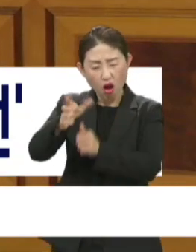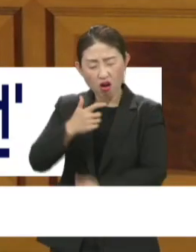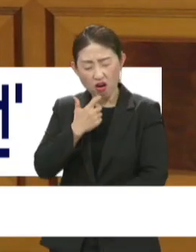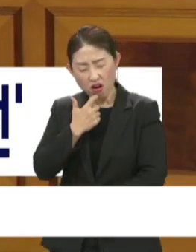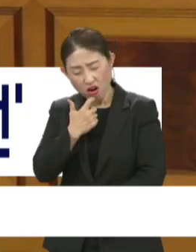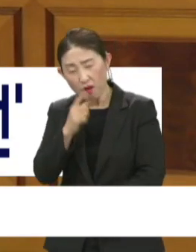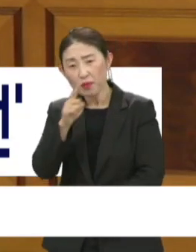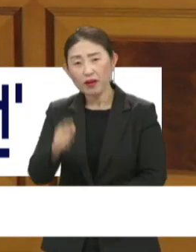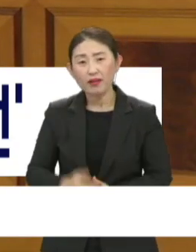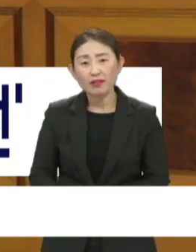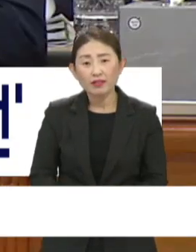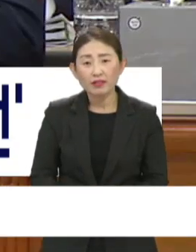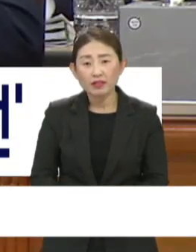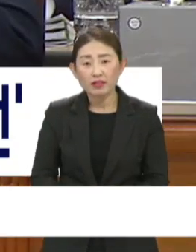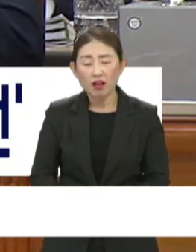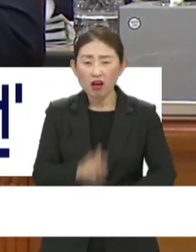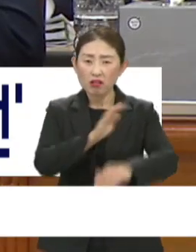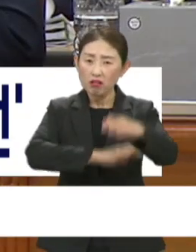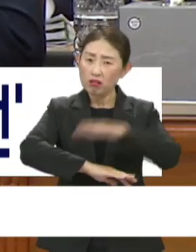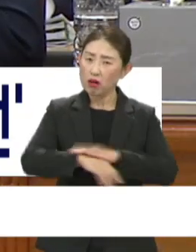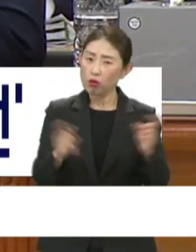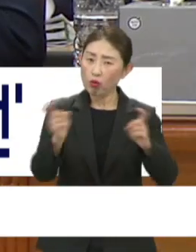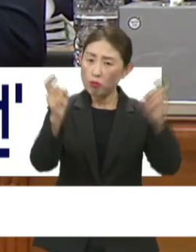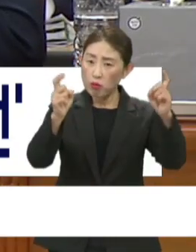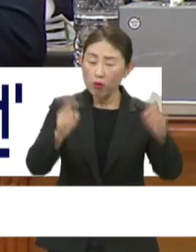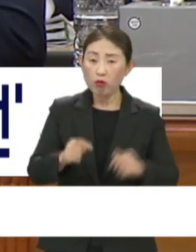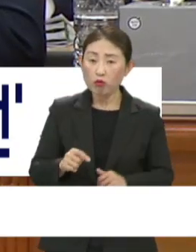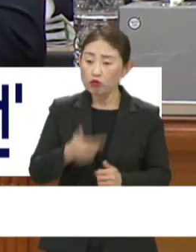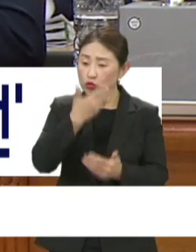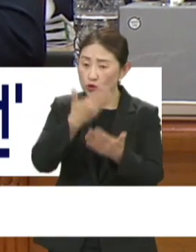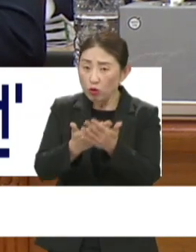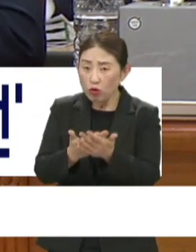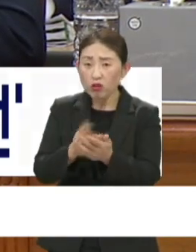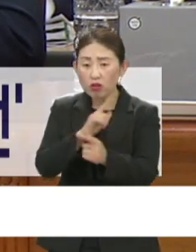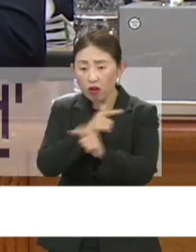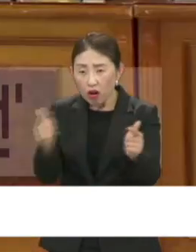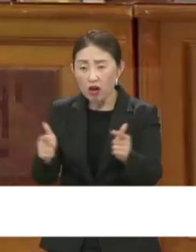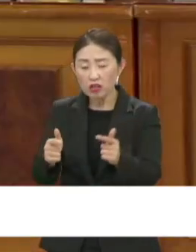맞섰습니다. 이 같은 여야 공방으로 지역 현안과 관련한